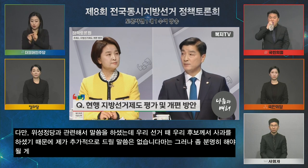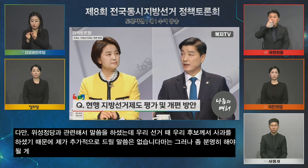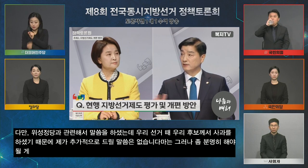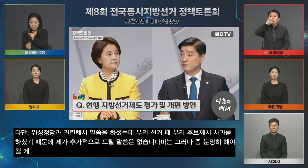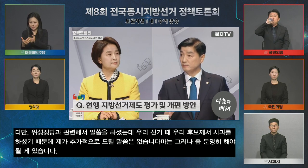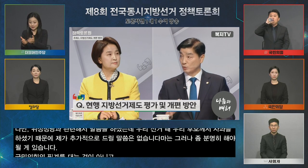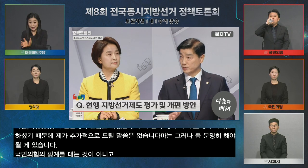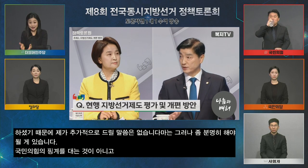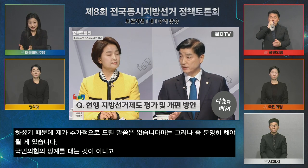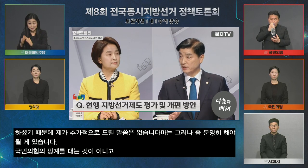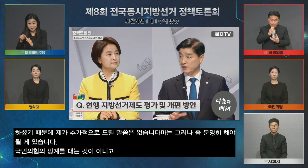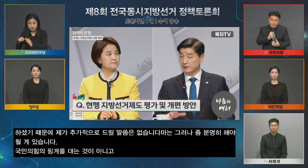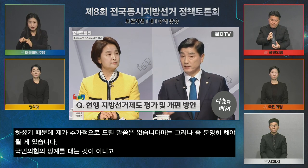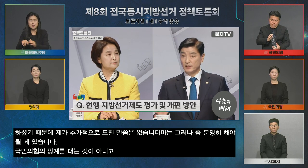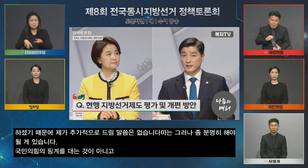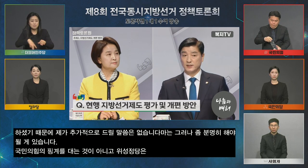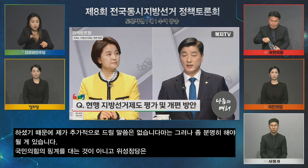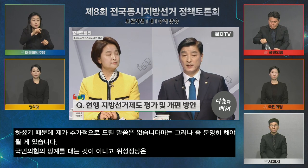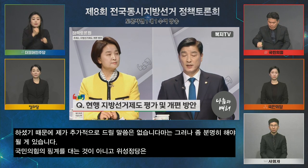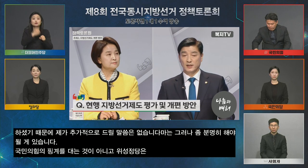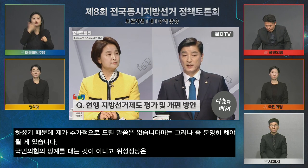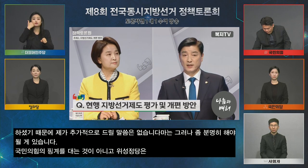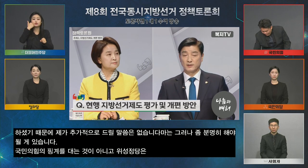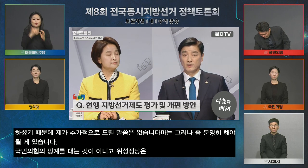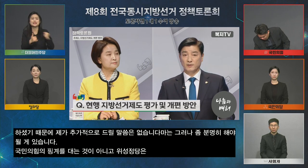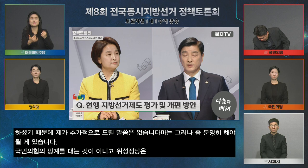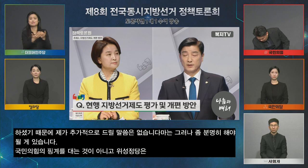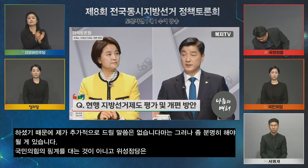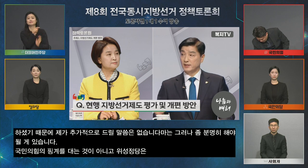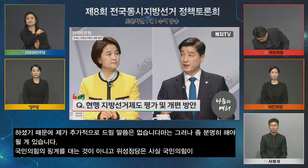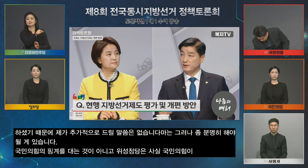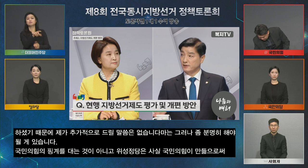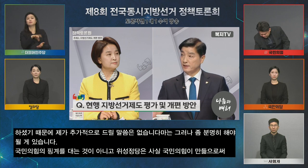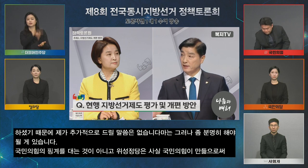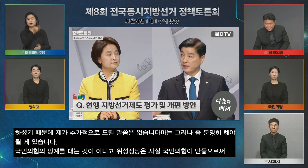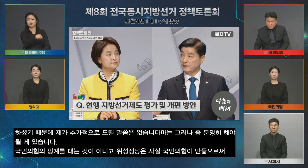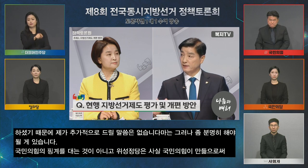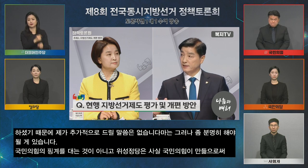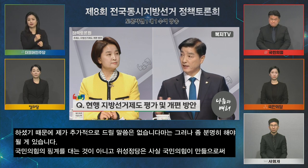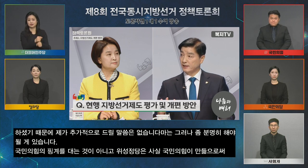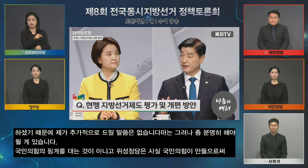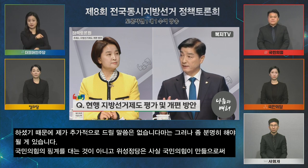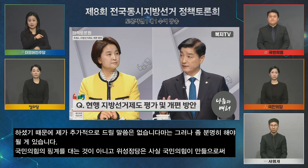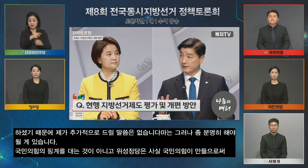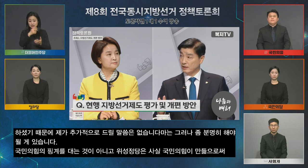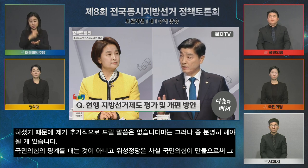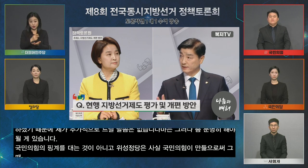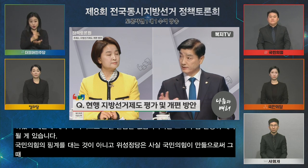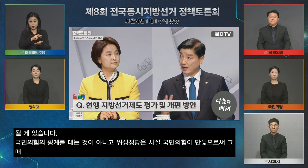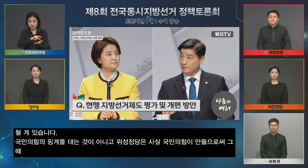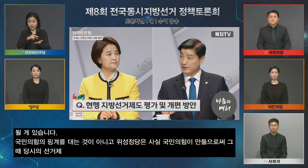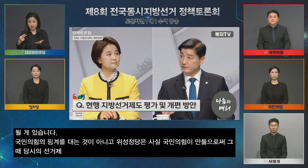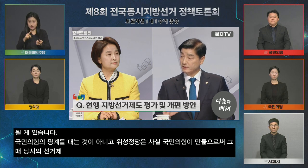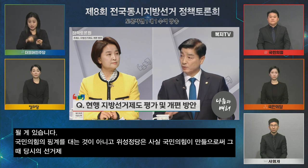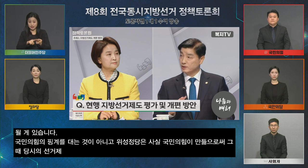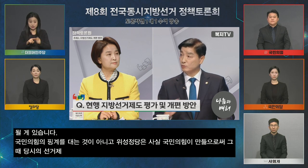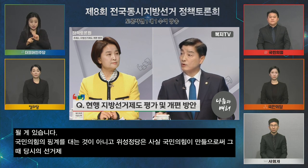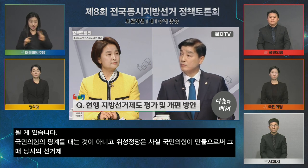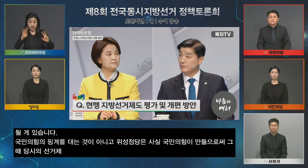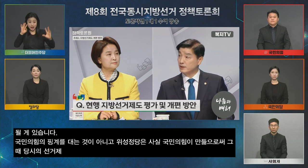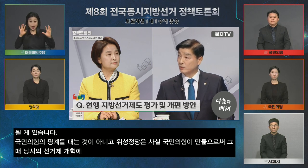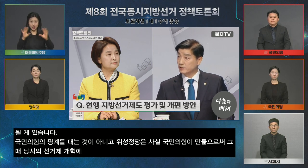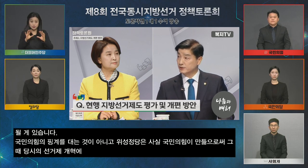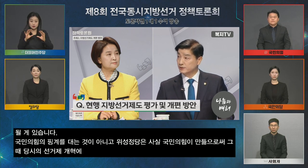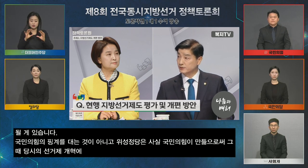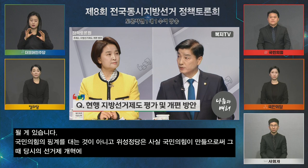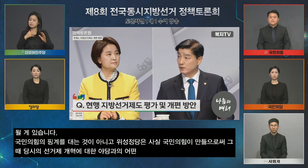국민의힘이 만들므로서 그때 당시에 선거제 개혁에 대한 야당과의 합의 이런 것이 완전히